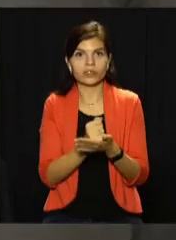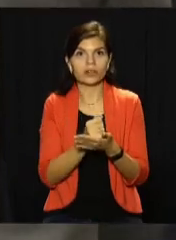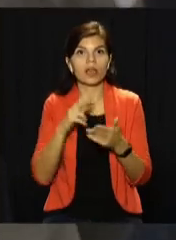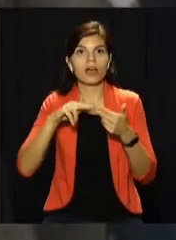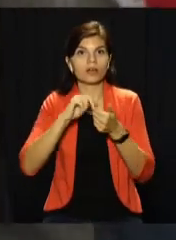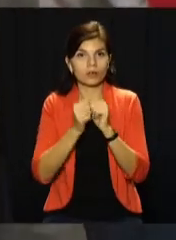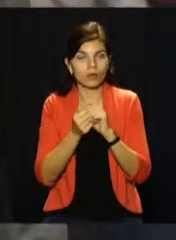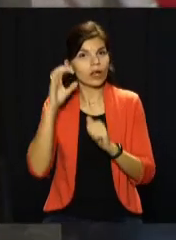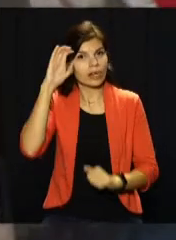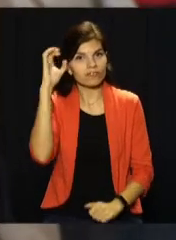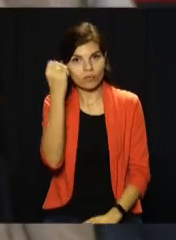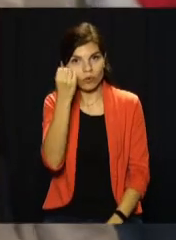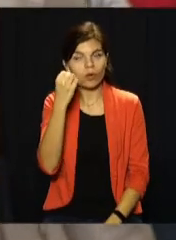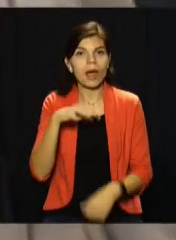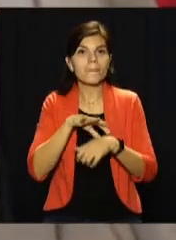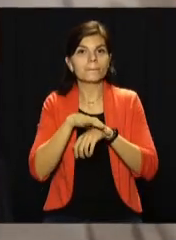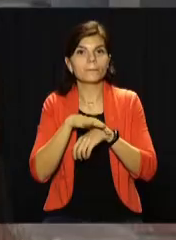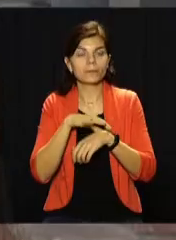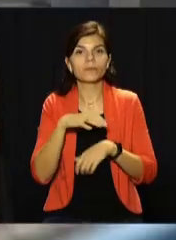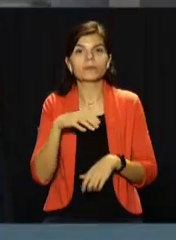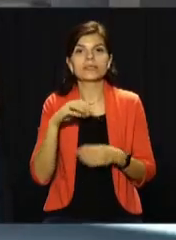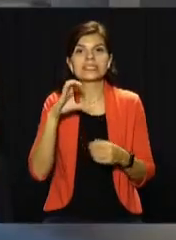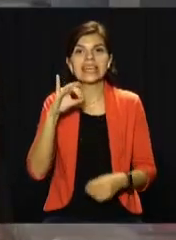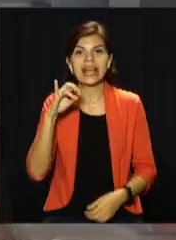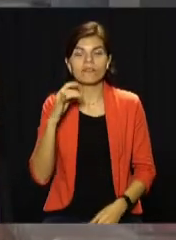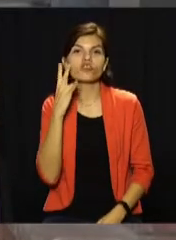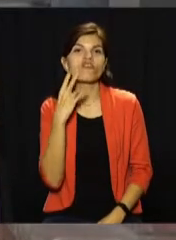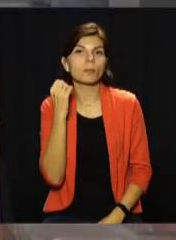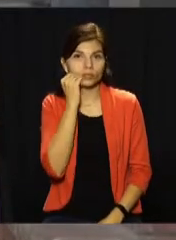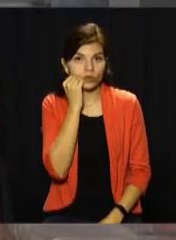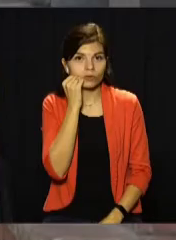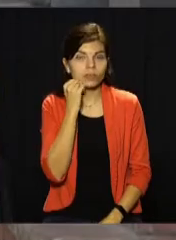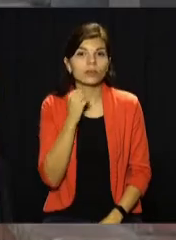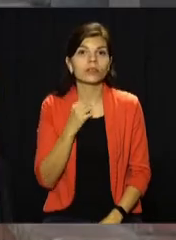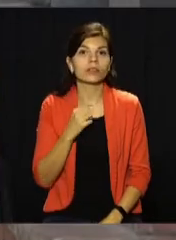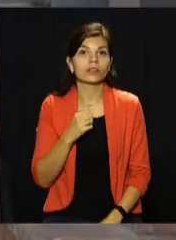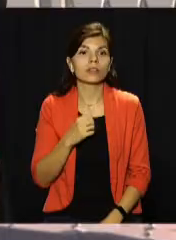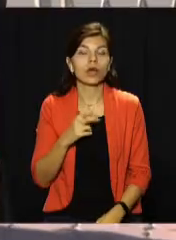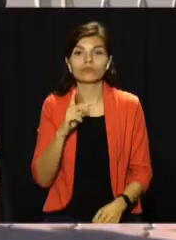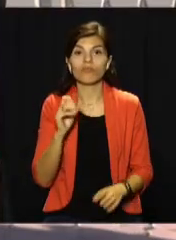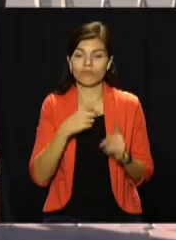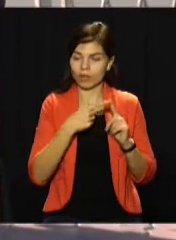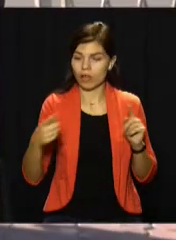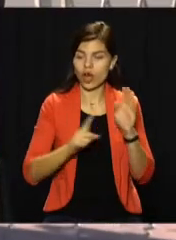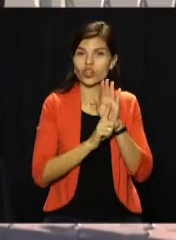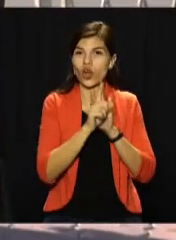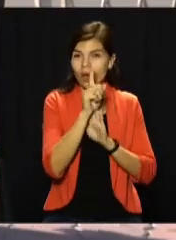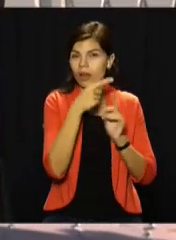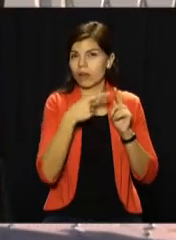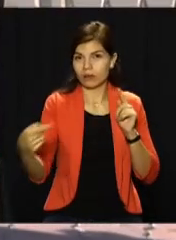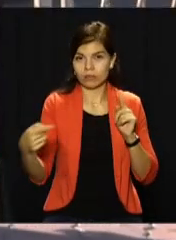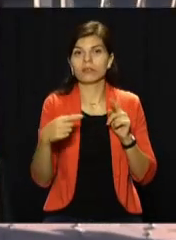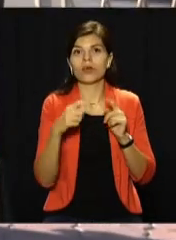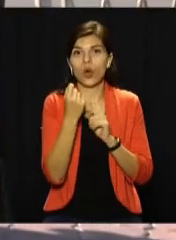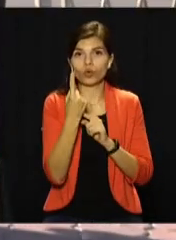людей. Коронавірус також підтвердили у мешканців Кам'янського, Кривого Рогу, Павлограда, Синельникового, Новомосковська. Загалом з